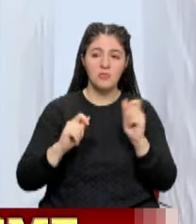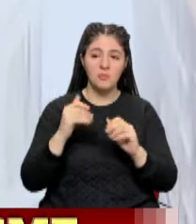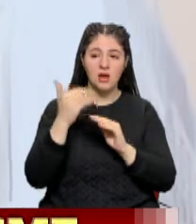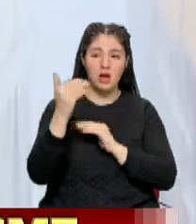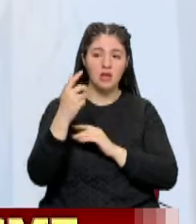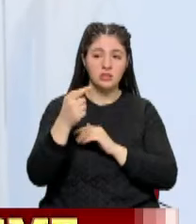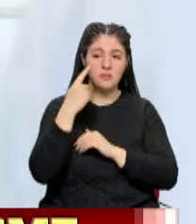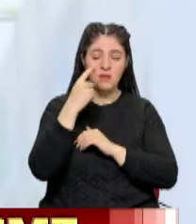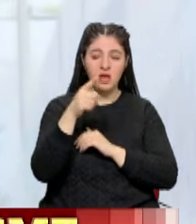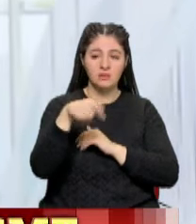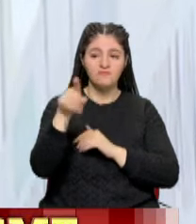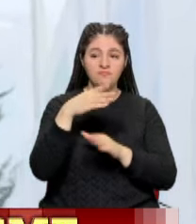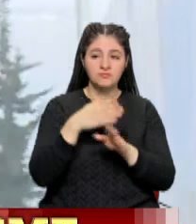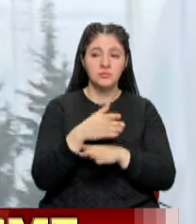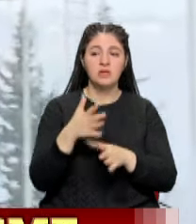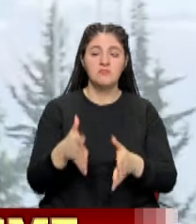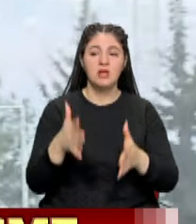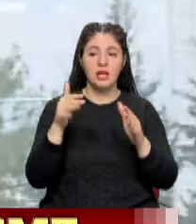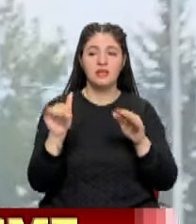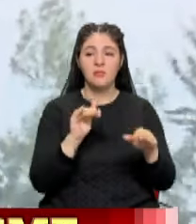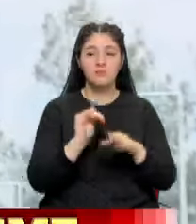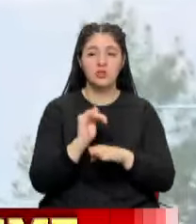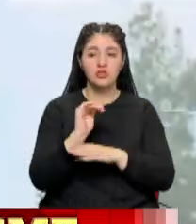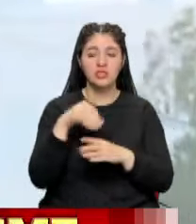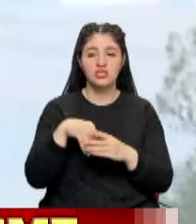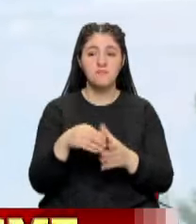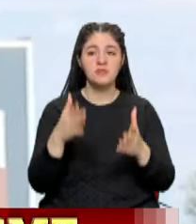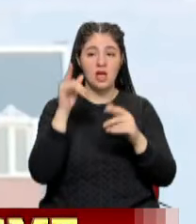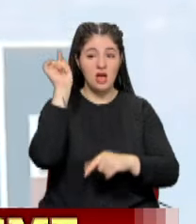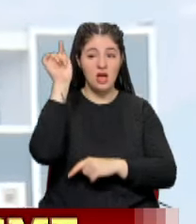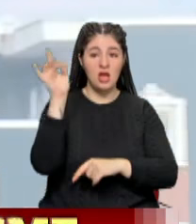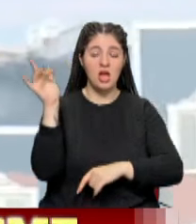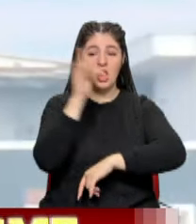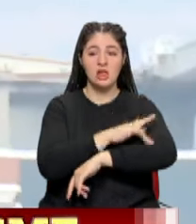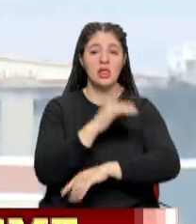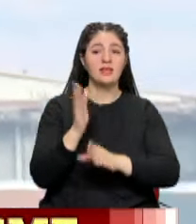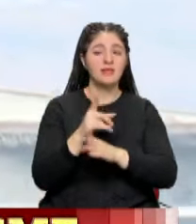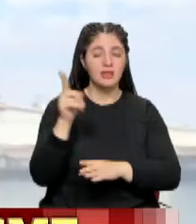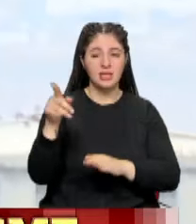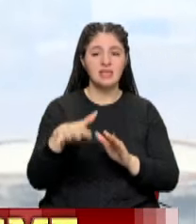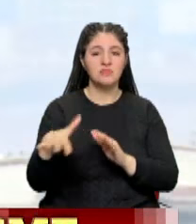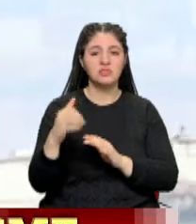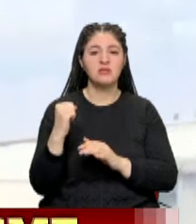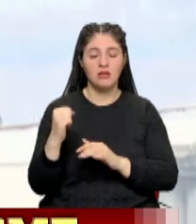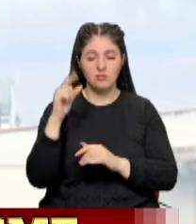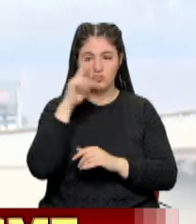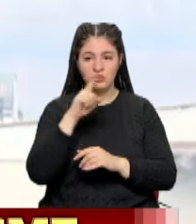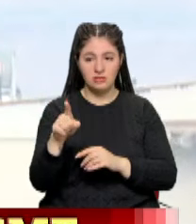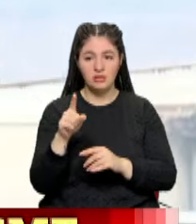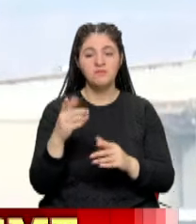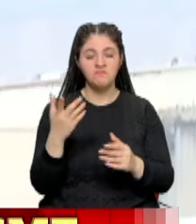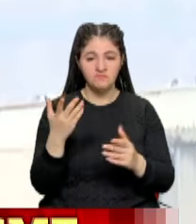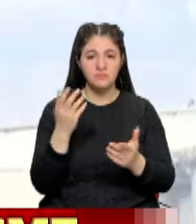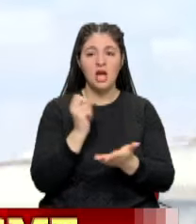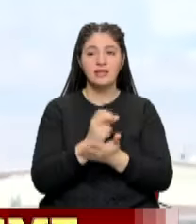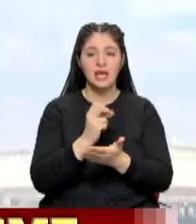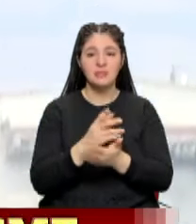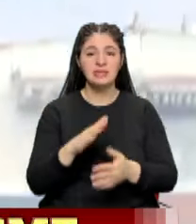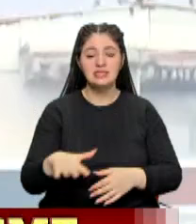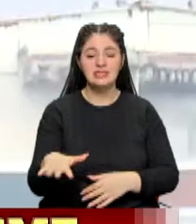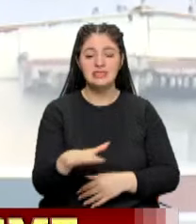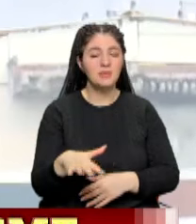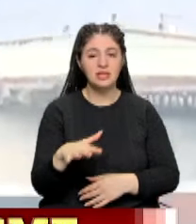tepeye baktığımızda asıl binalar, depremzedeler için yapılan binalar oradalar. Niye orası seçildi? Zemini sağlam. Çünkü Adıyaman merkezin zemininin